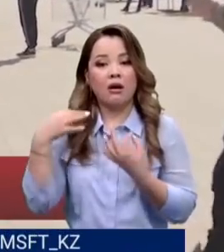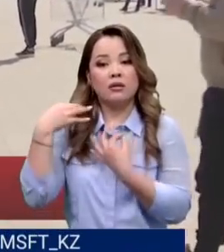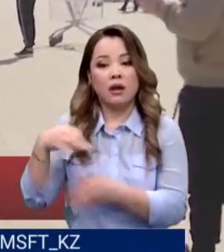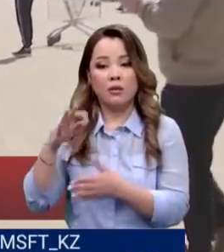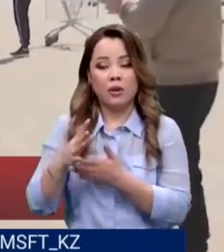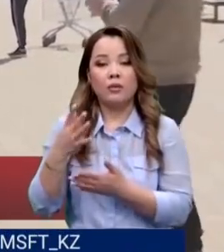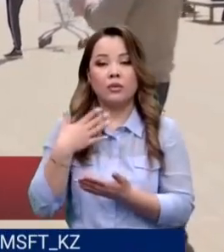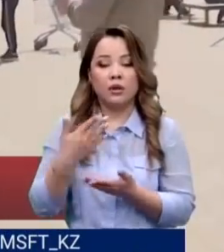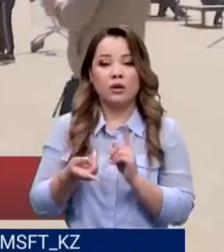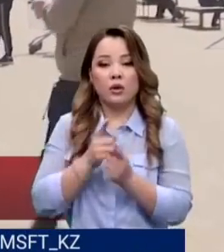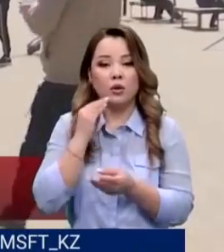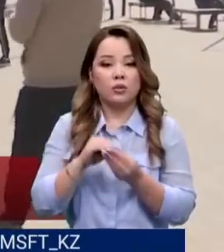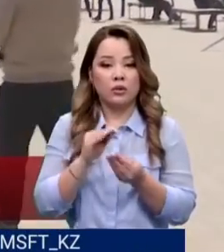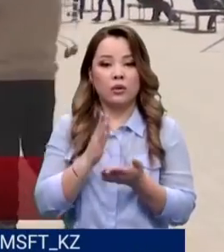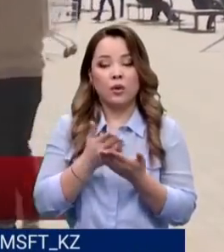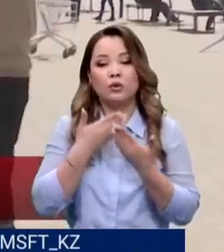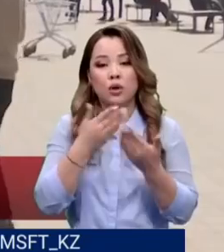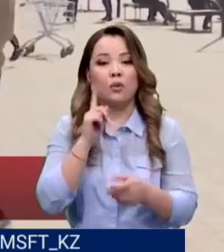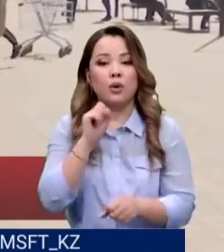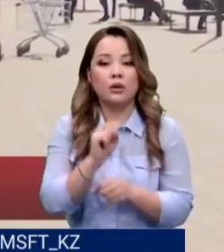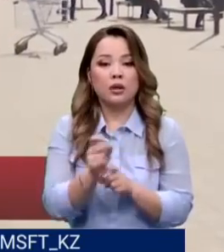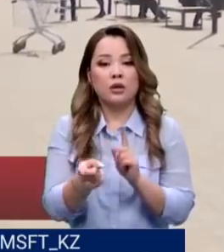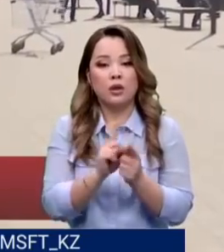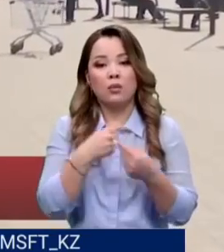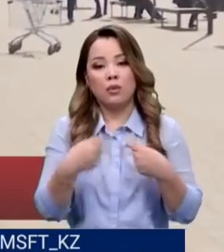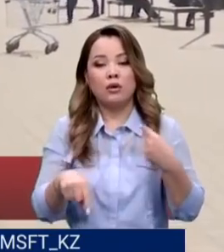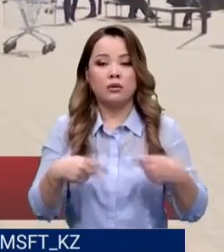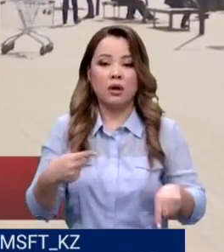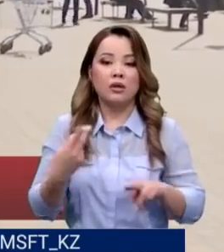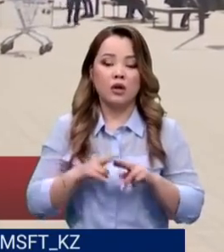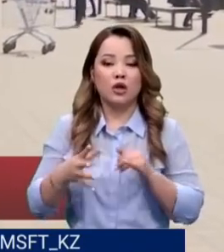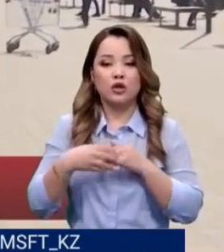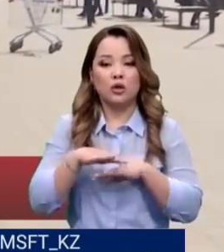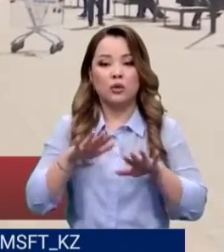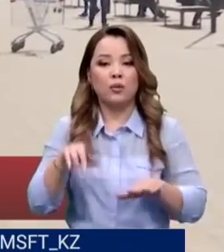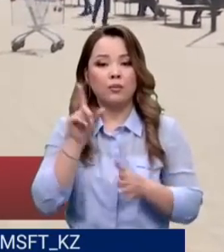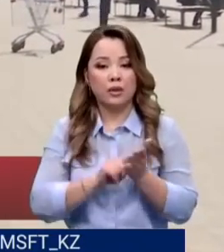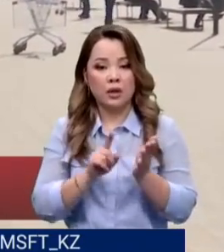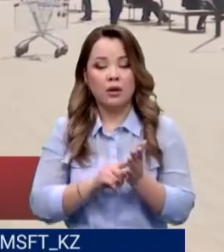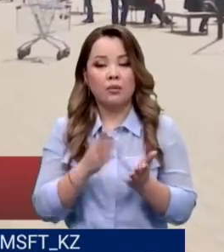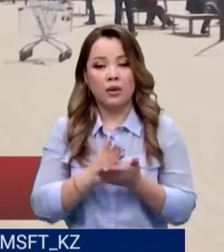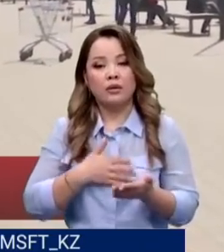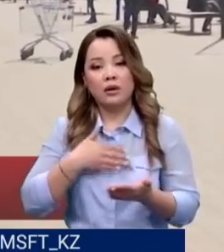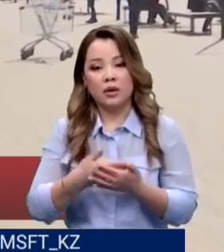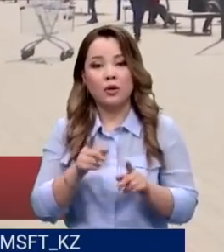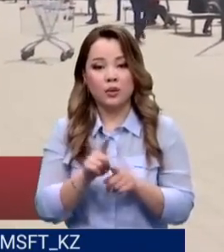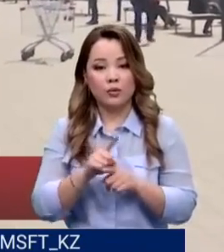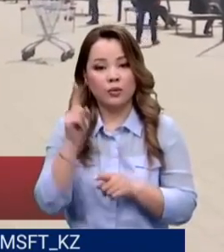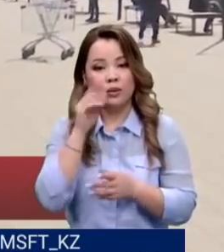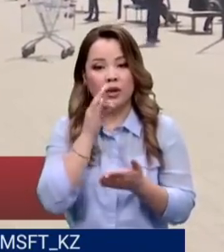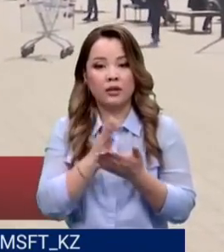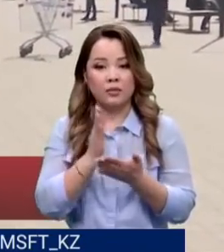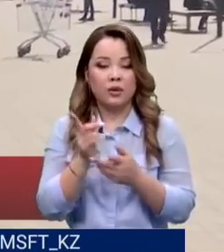44 мыңыншы болып өзгермей тұр. Сұраған сайын мораторий дейді, басқа дейді. Сонымен жер жоқ. Зейнетке шыққанша алармыз деп өзімді жұбатып қоямын.